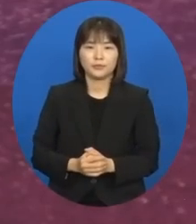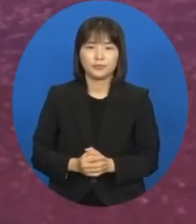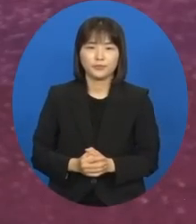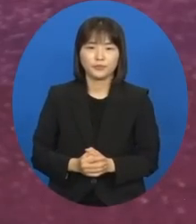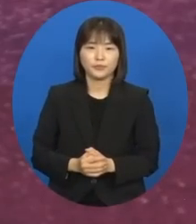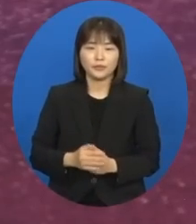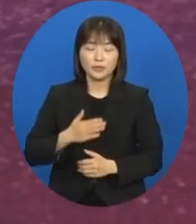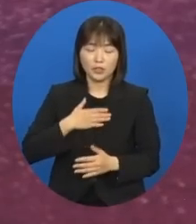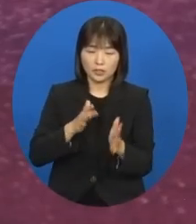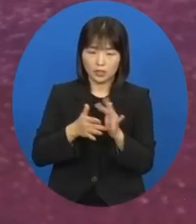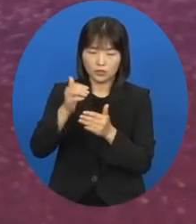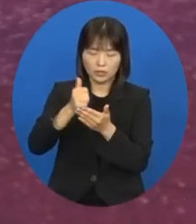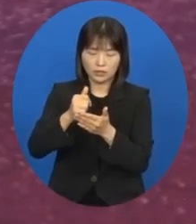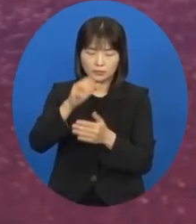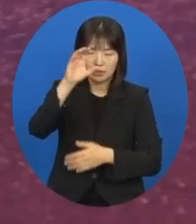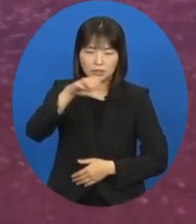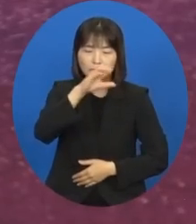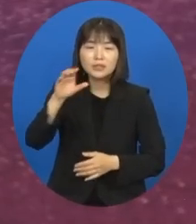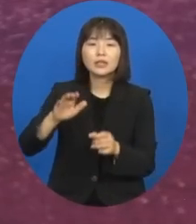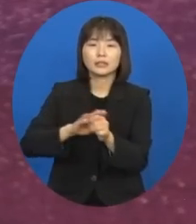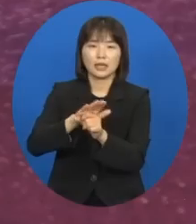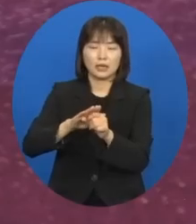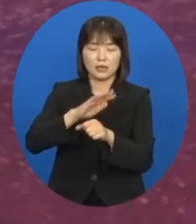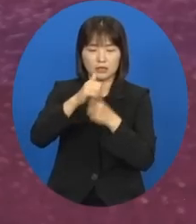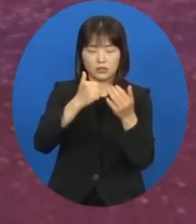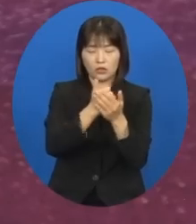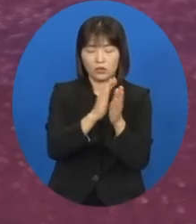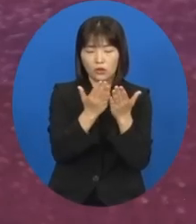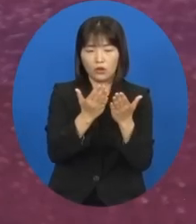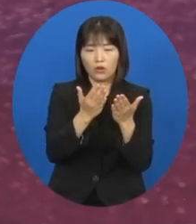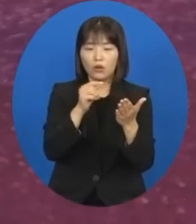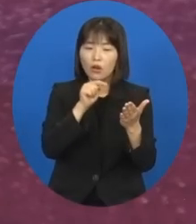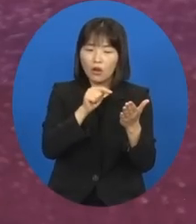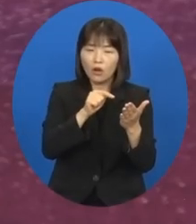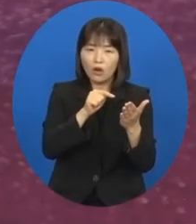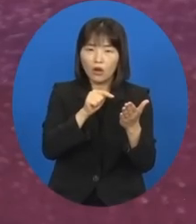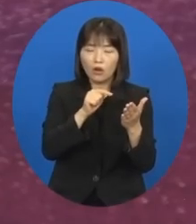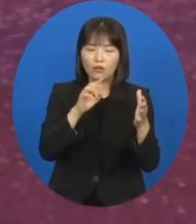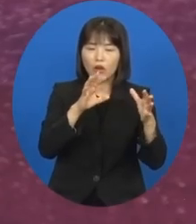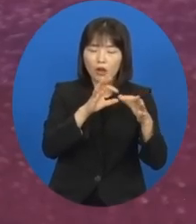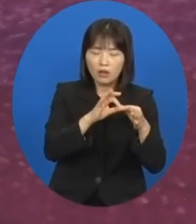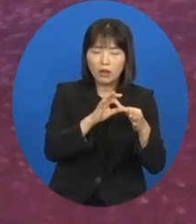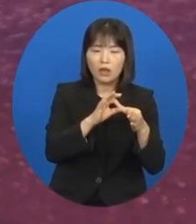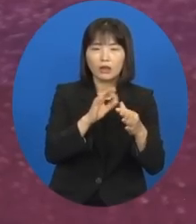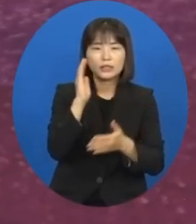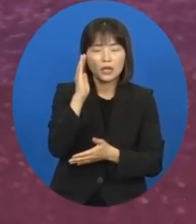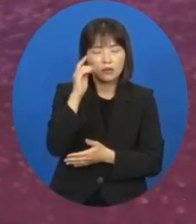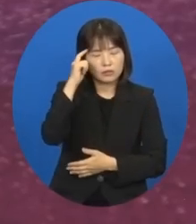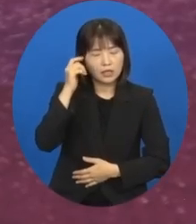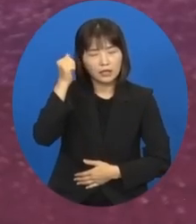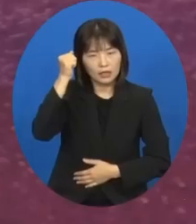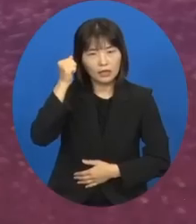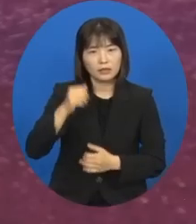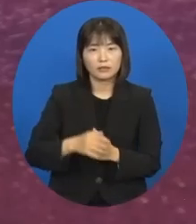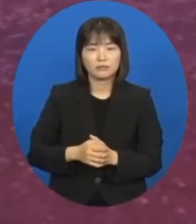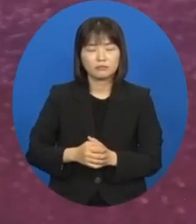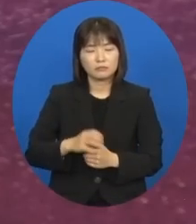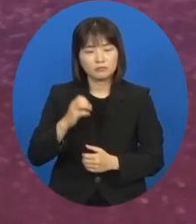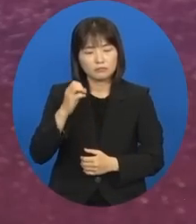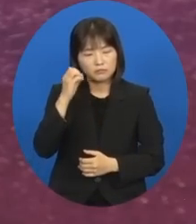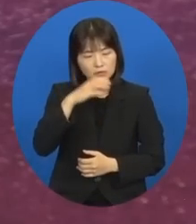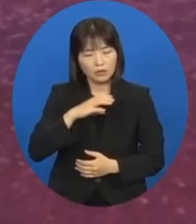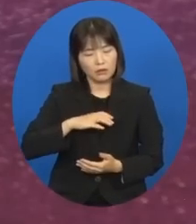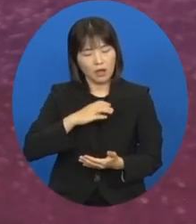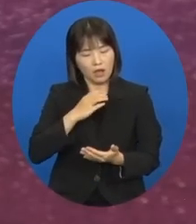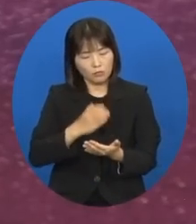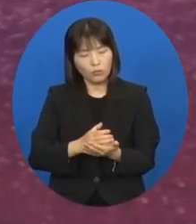저는 예수님의 십자가 사랑이 성경 속 이야기라 그렇게 생각한 적이 있습니다 감동적이었습니다